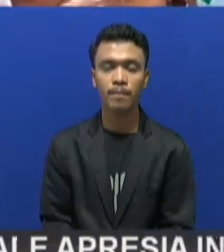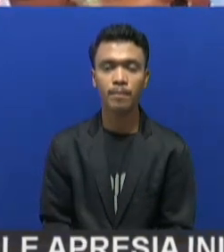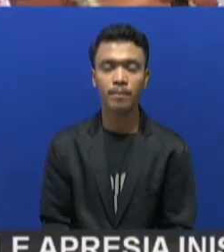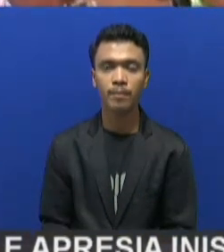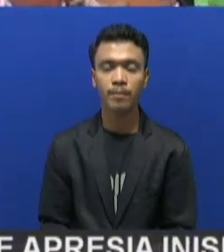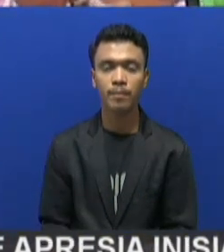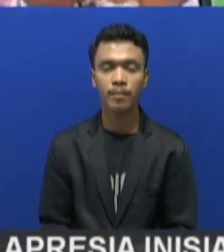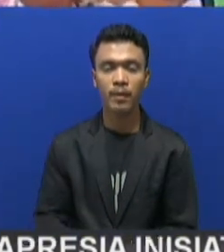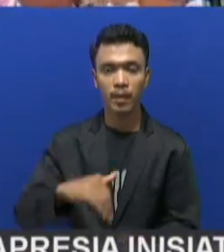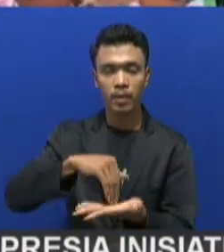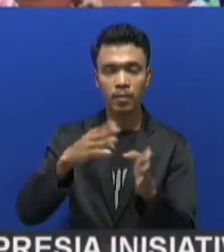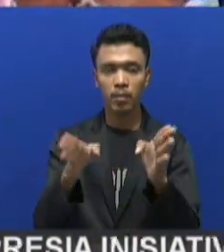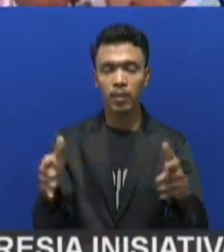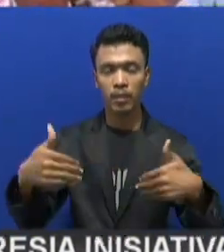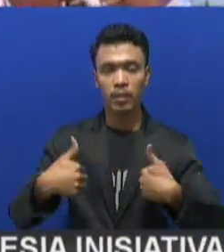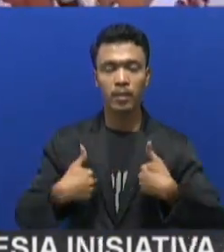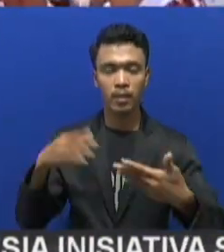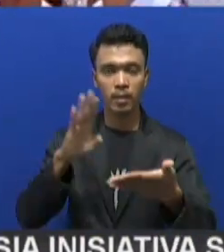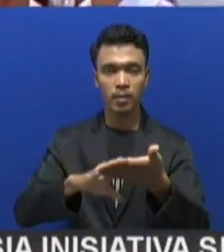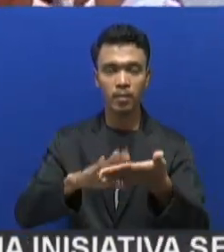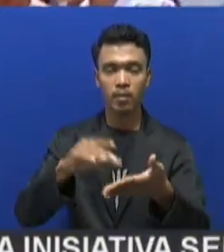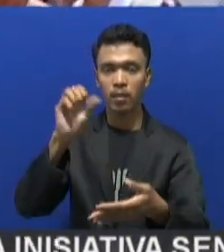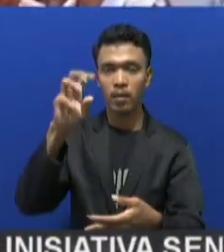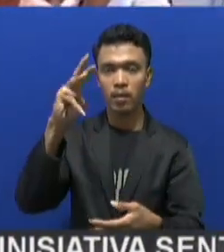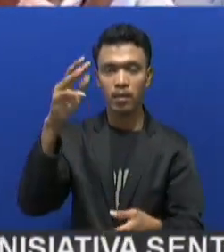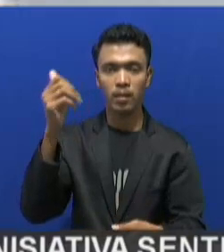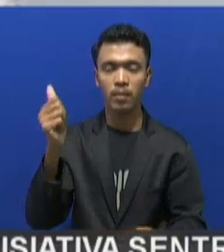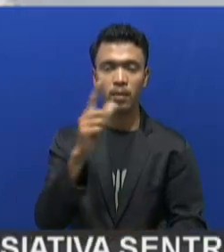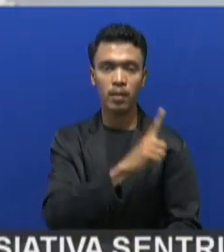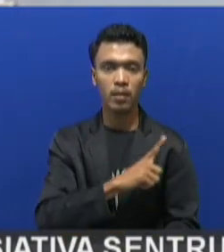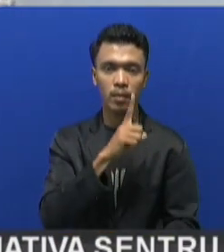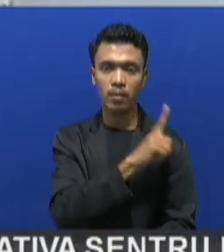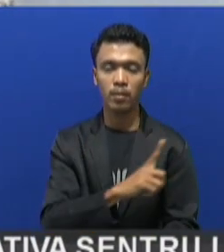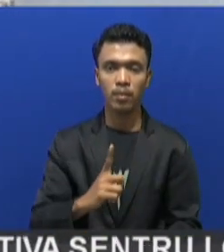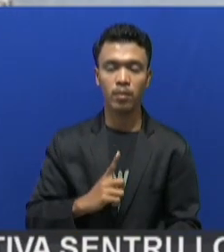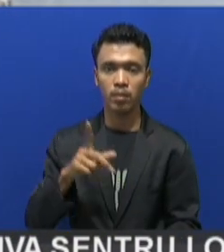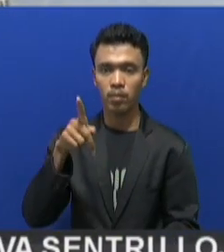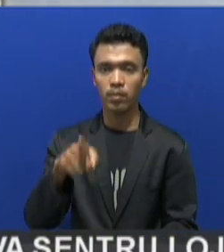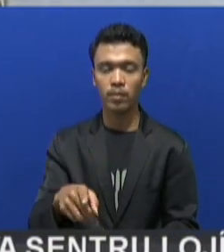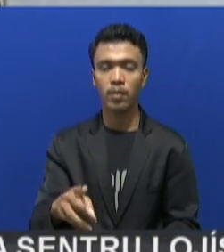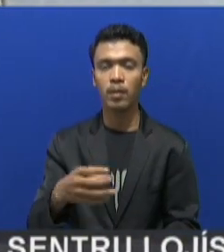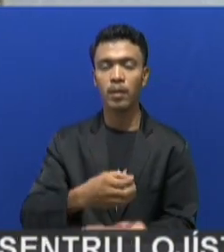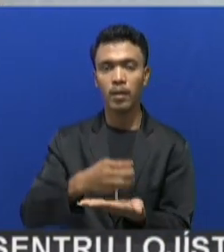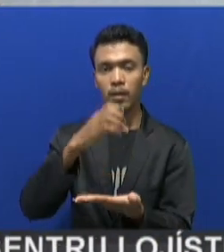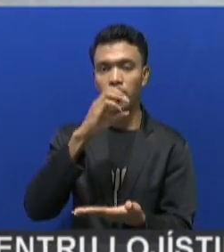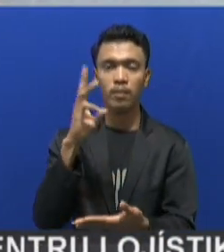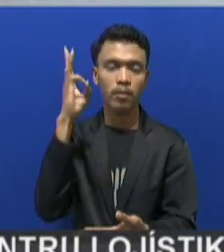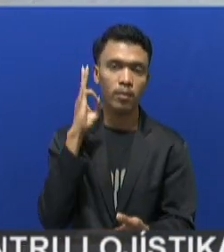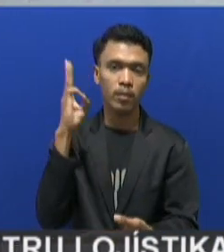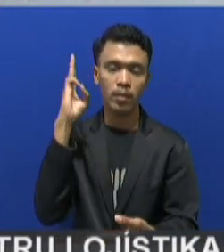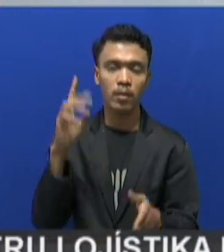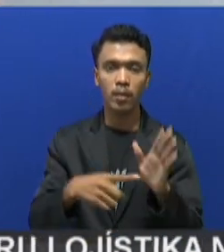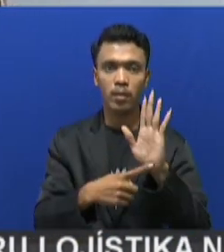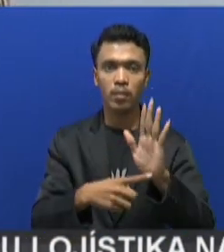Antes ne, studanti balu ia școala secundaria general Larry Anan Timur Los Palos. Consumul alcool no viral ia